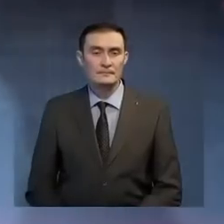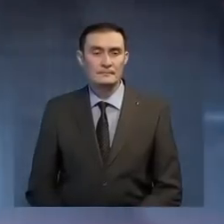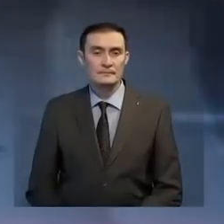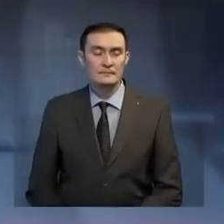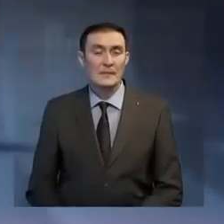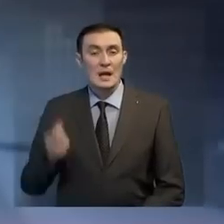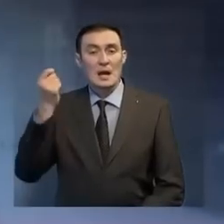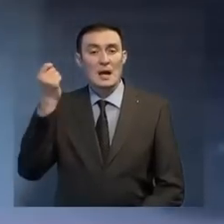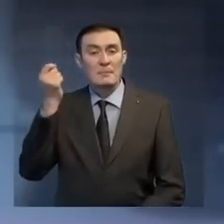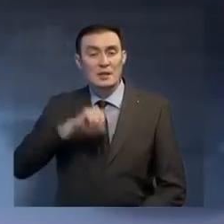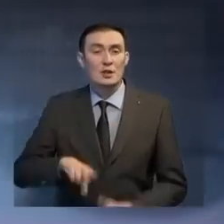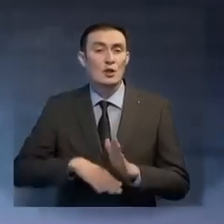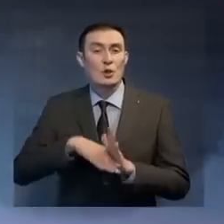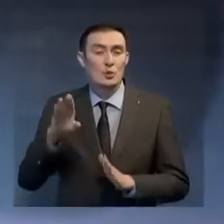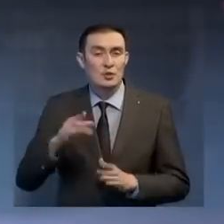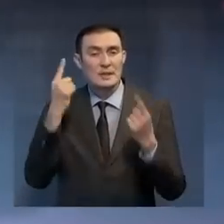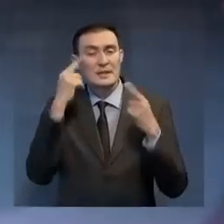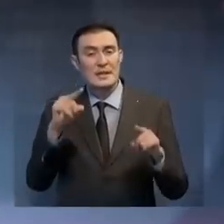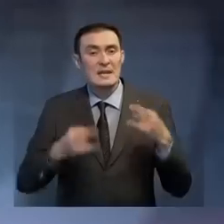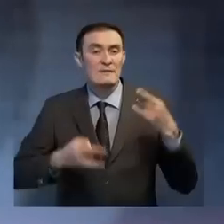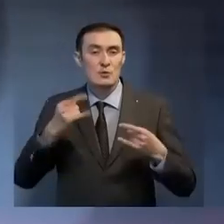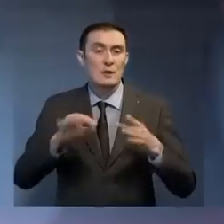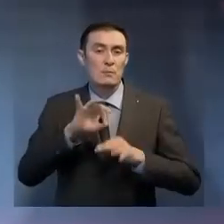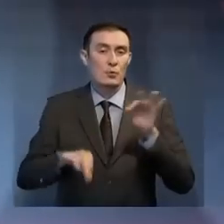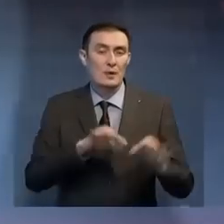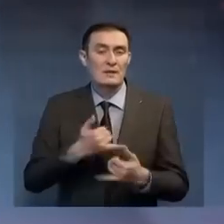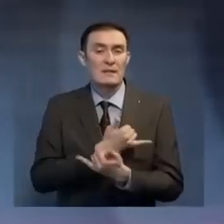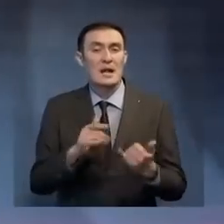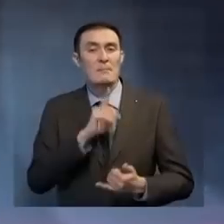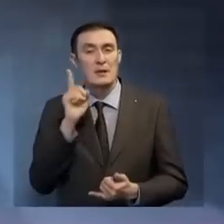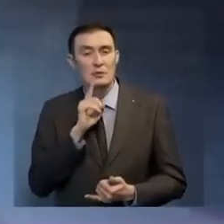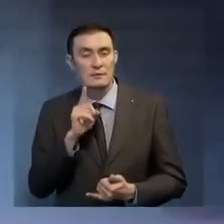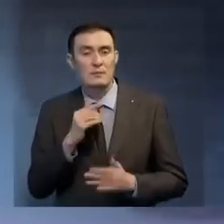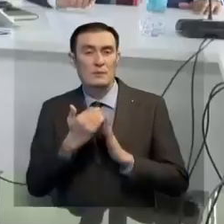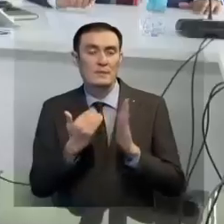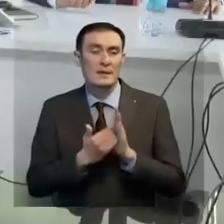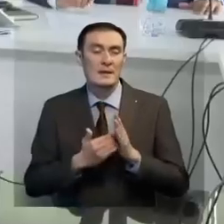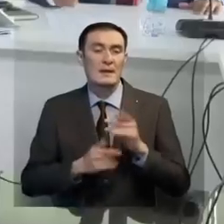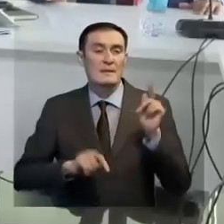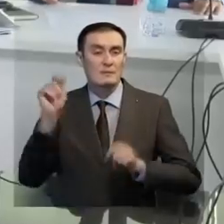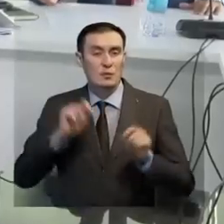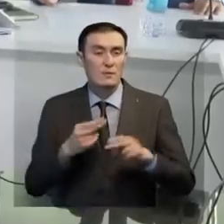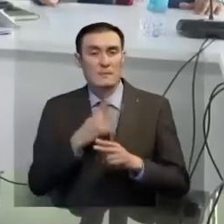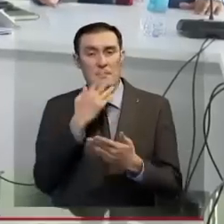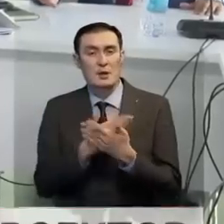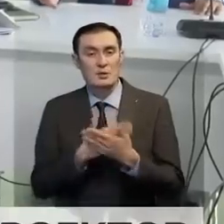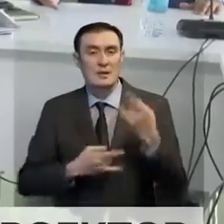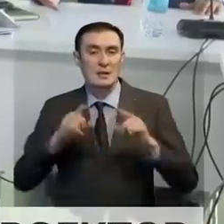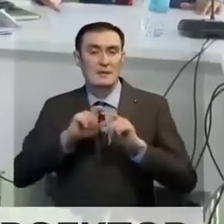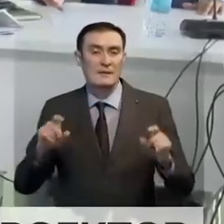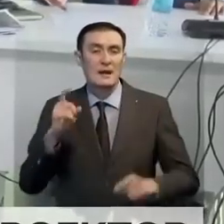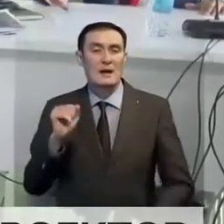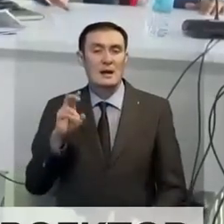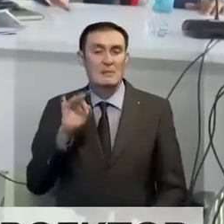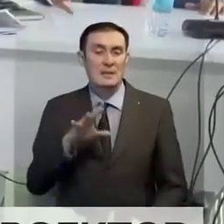Тем временем определены лучшие идеи телевизионных проектов для молодежи в рамках Астана Медиа Уик. Теперь их покажут на